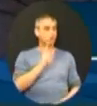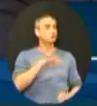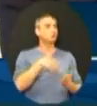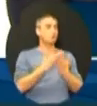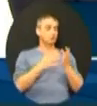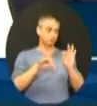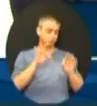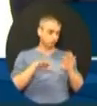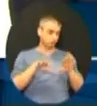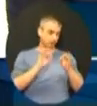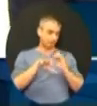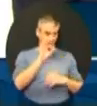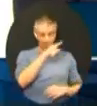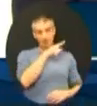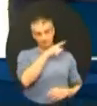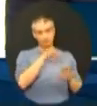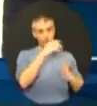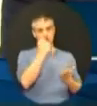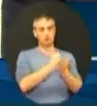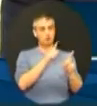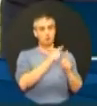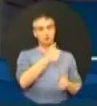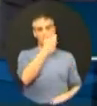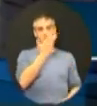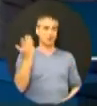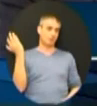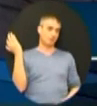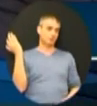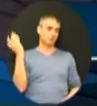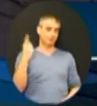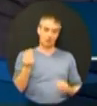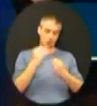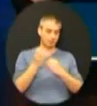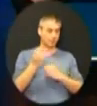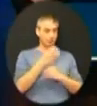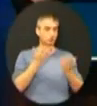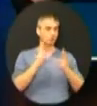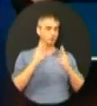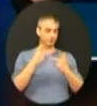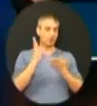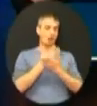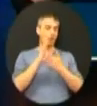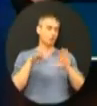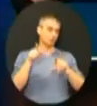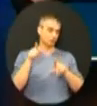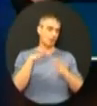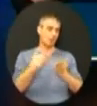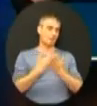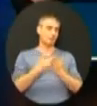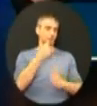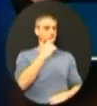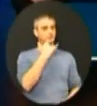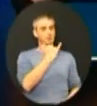המשפטי הבחר בממשלה תצביע עליו זה בדיוק כמו מנכל זה הרעיון זה עוד מינו בשר שהגיע חלצת ממשלה על פי המלצת